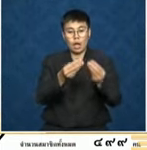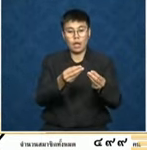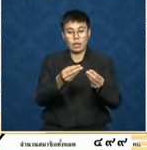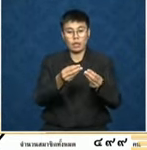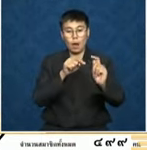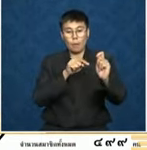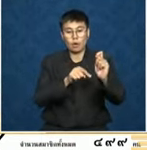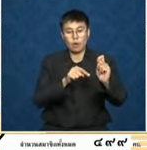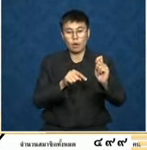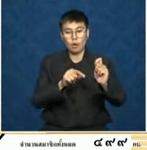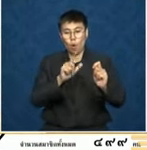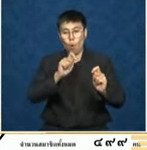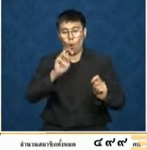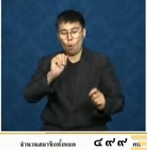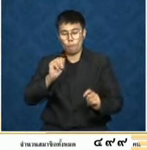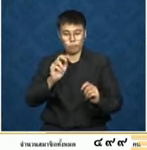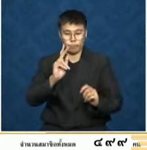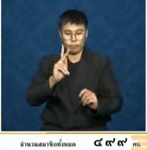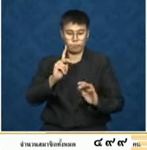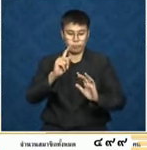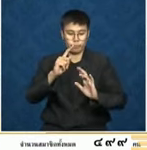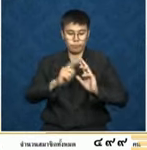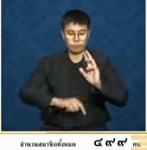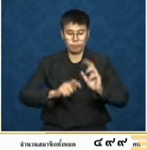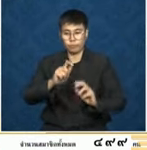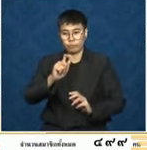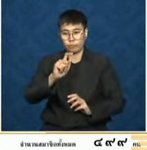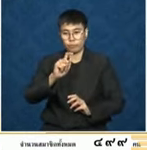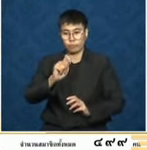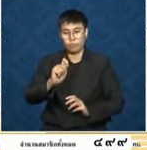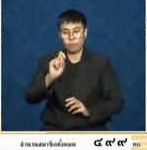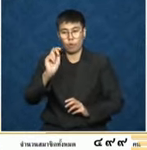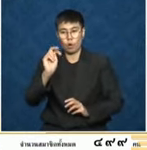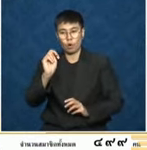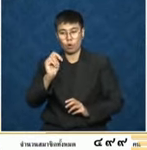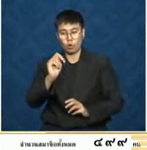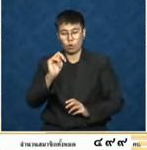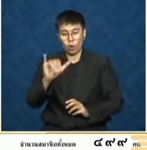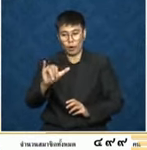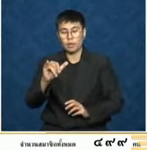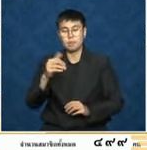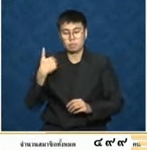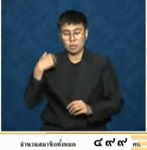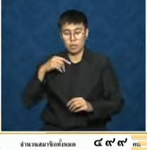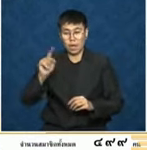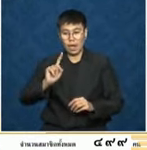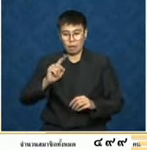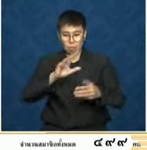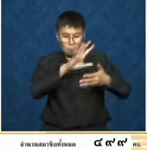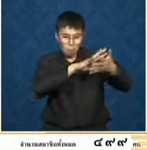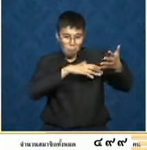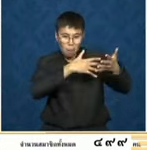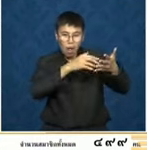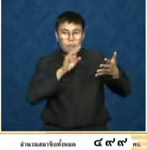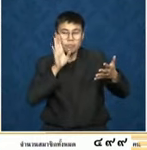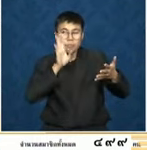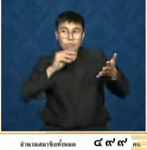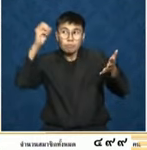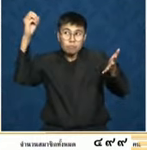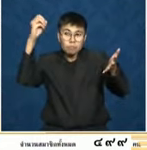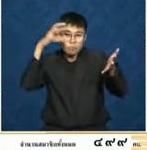ว่างมีไฟฟ้าใช้โดยการใช้โครงการเรื่องของพลังงานสะอาดก็คือโซล่าเซลล์นะครับก็ใช้งบประมาณหลายตังค์อ